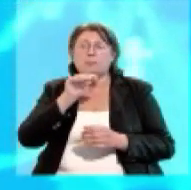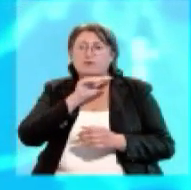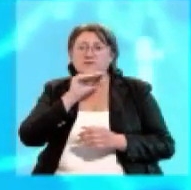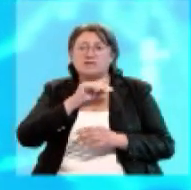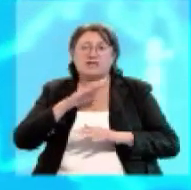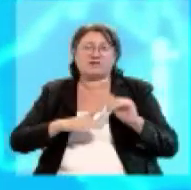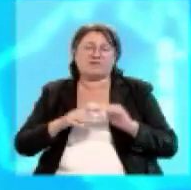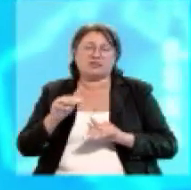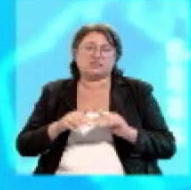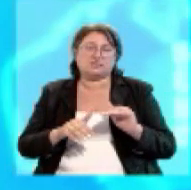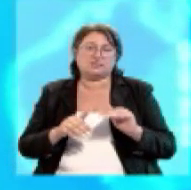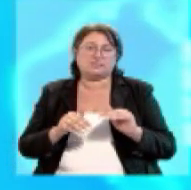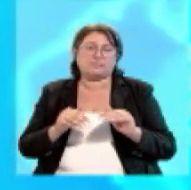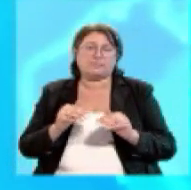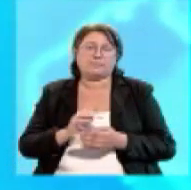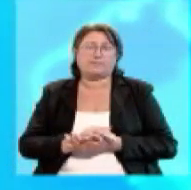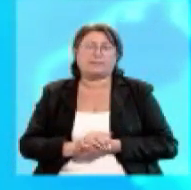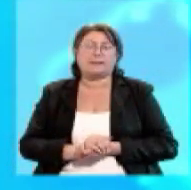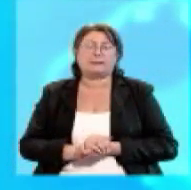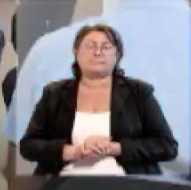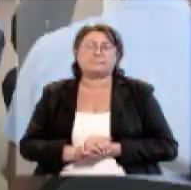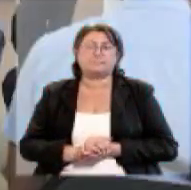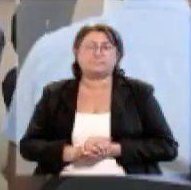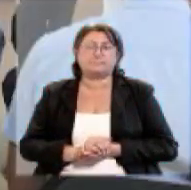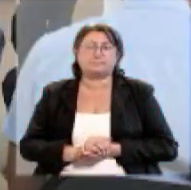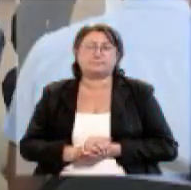білім беру кешенінде ашық есік күні өтті.